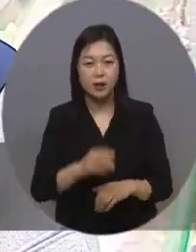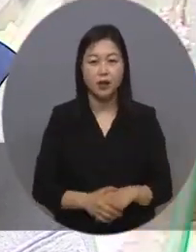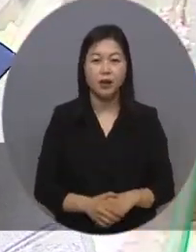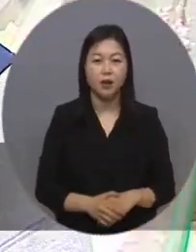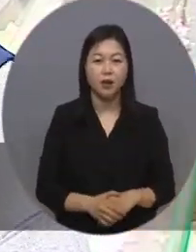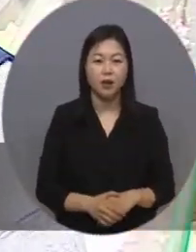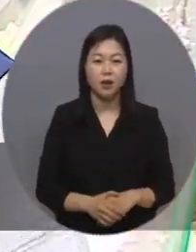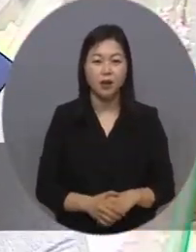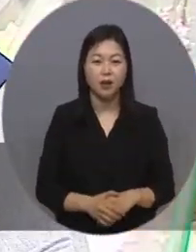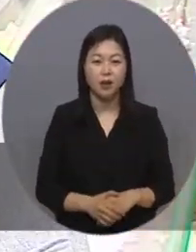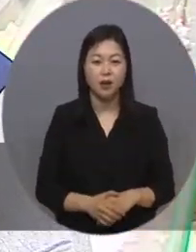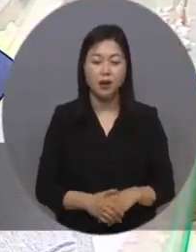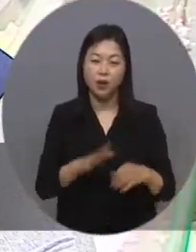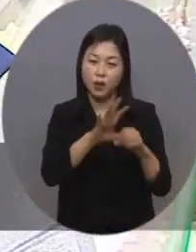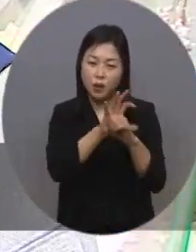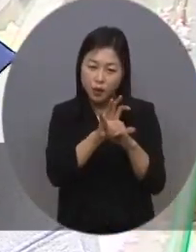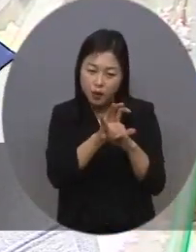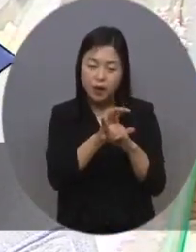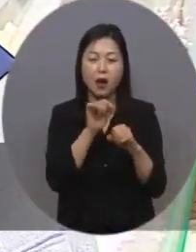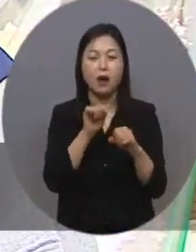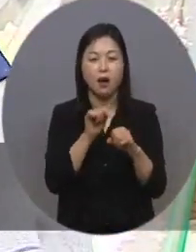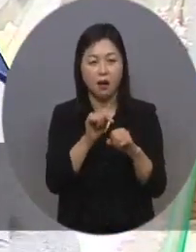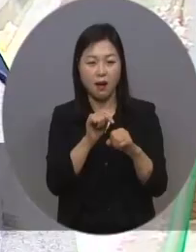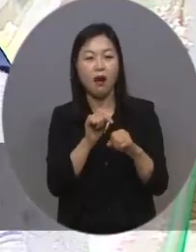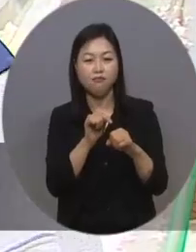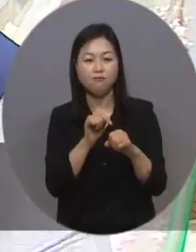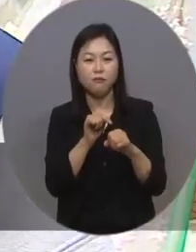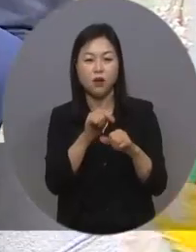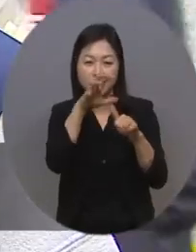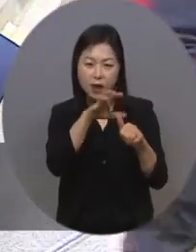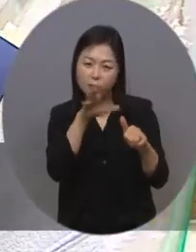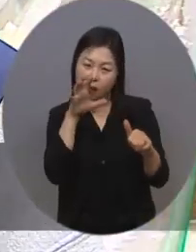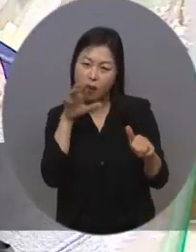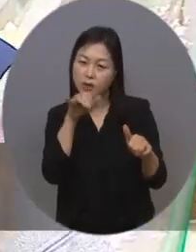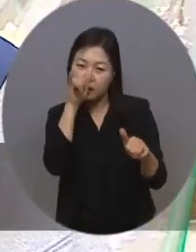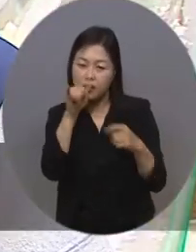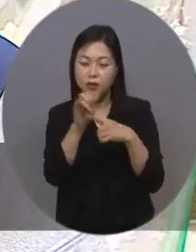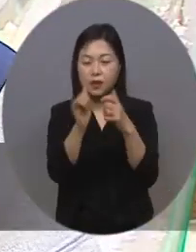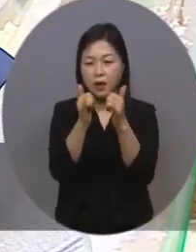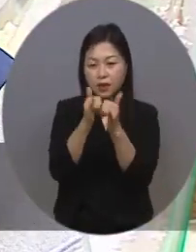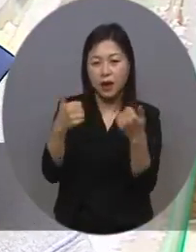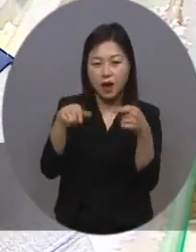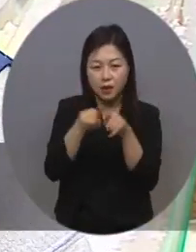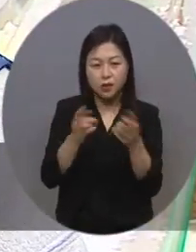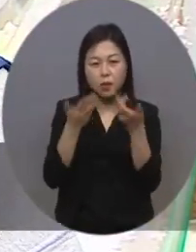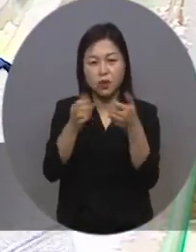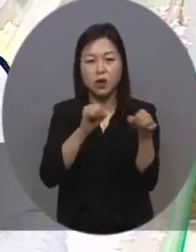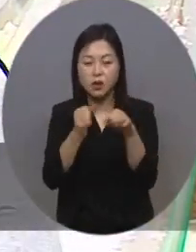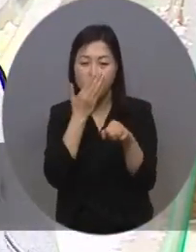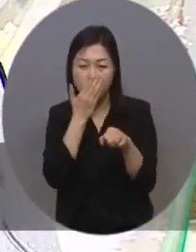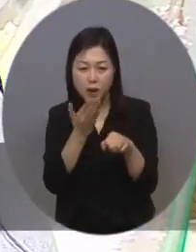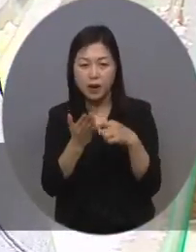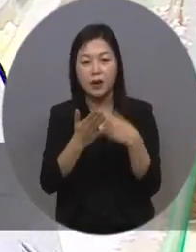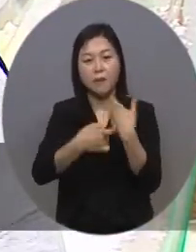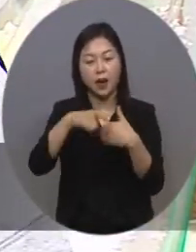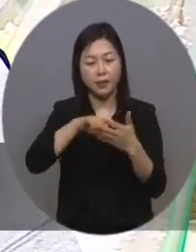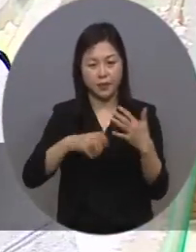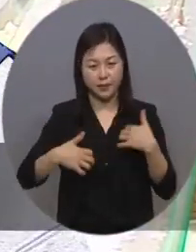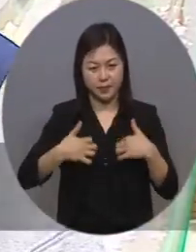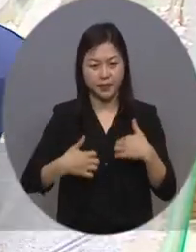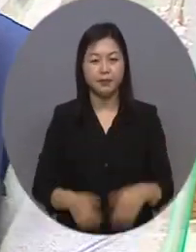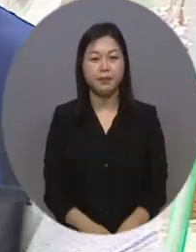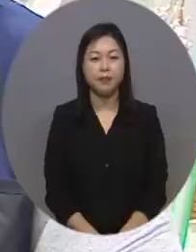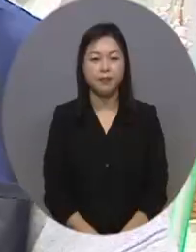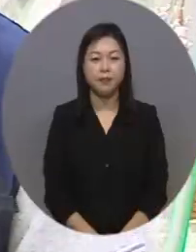이렇게 코로나가 어느 정도 풀리고 오랜만에 이렇게 사람들과 함께 봉사를 할 수 있어서 되게 보람차고 기쁜